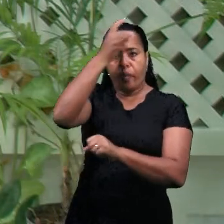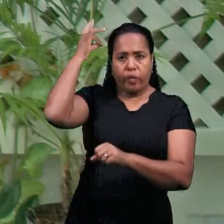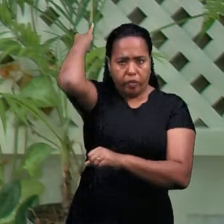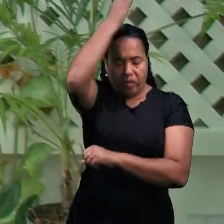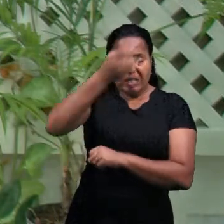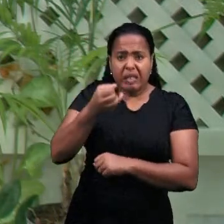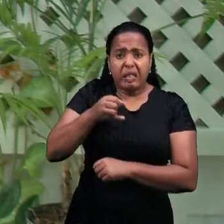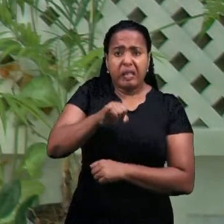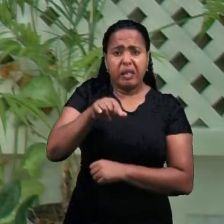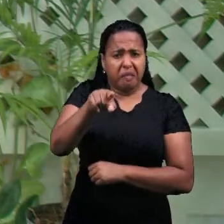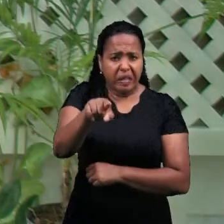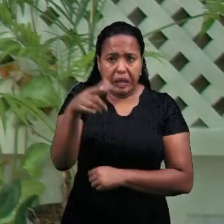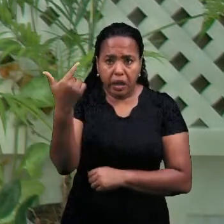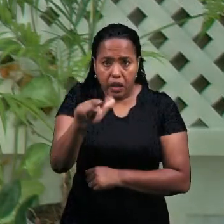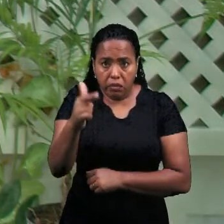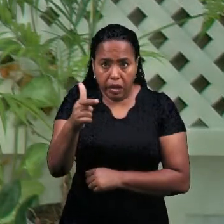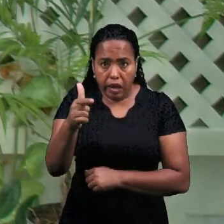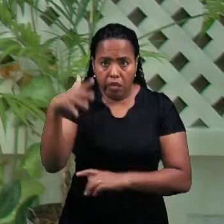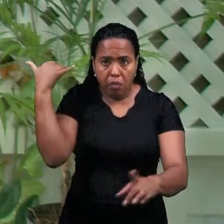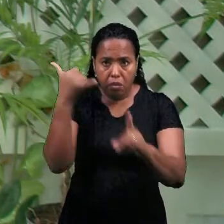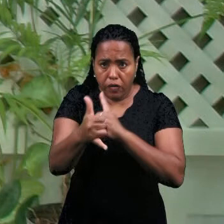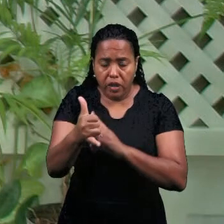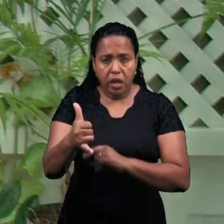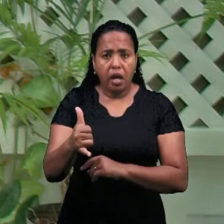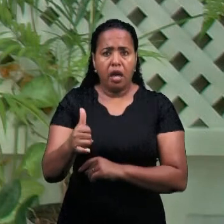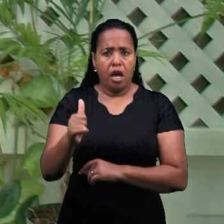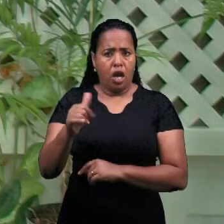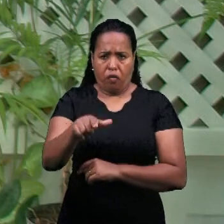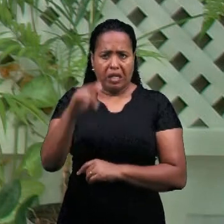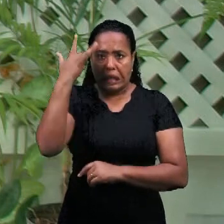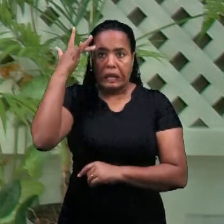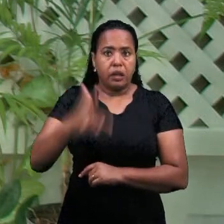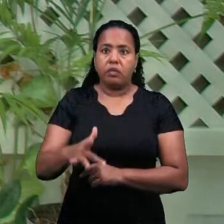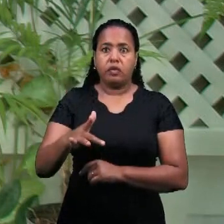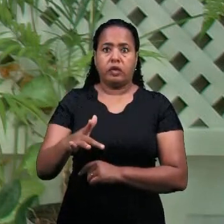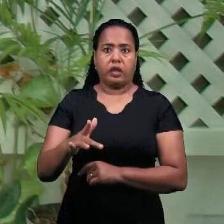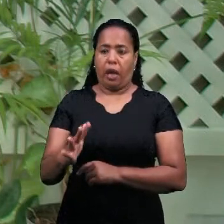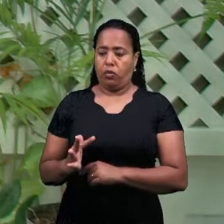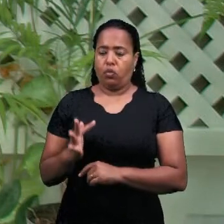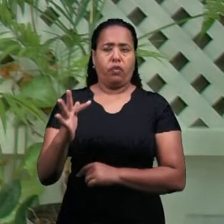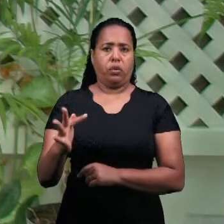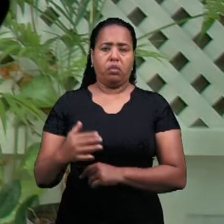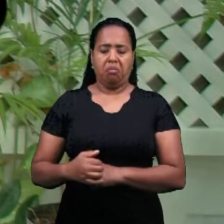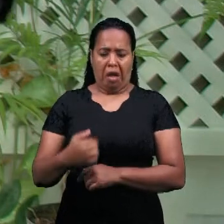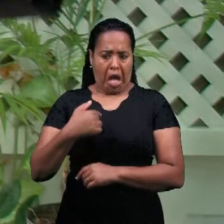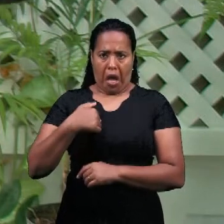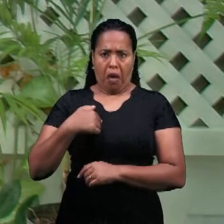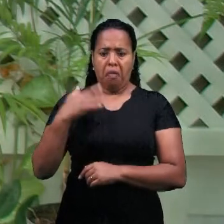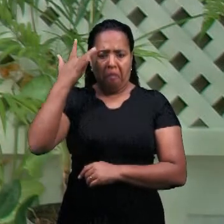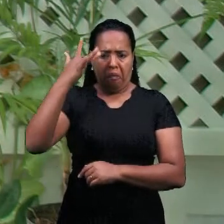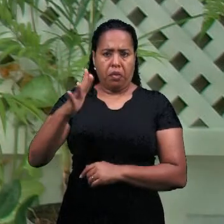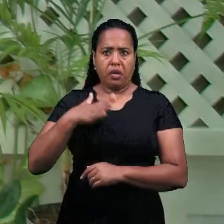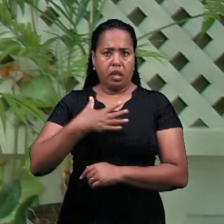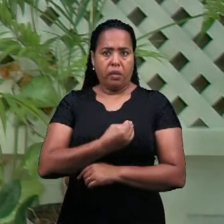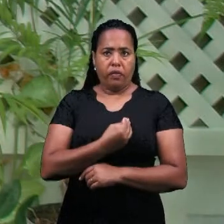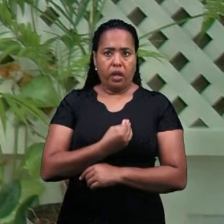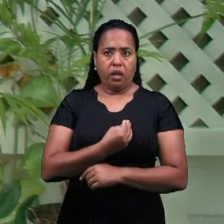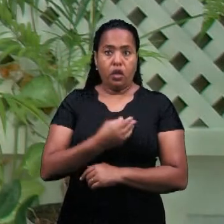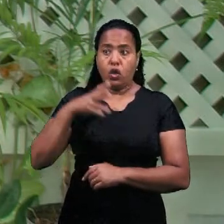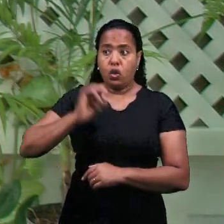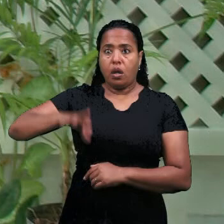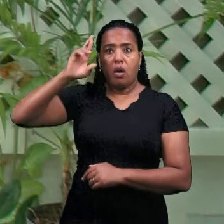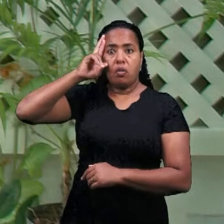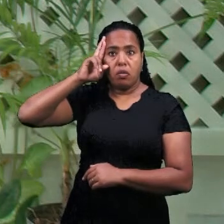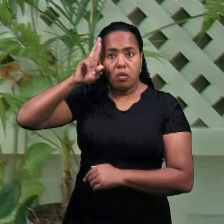Donc, il n'a pas la prophétie, on ne connaît pas le demain. Je ne sais pas ma vie, à part ce que le Seigneur a me